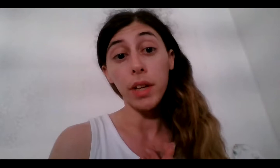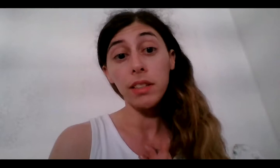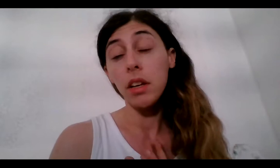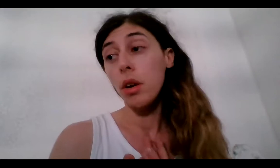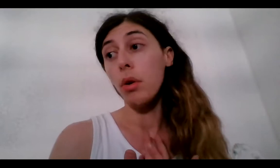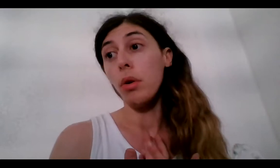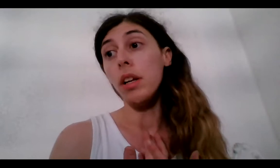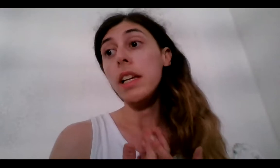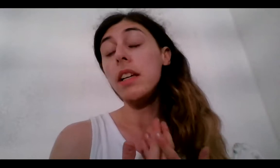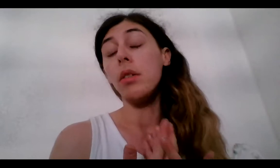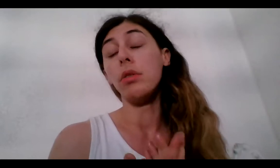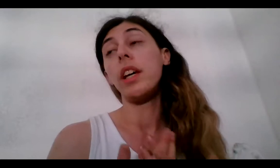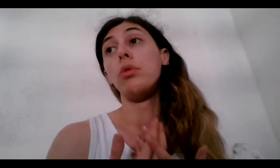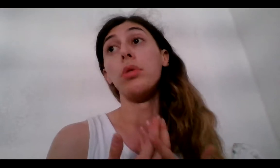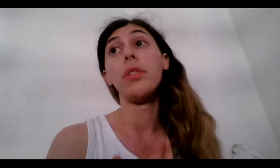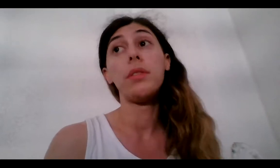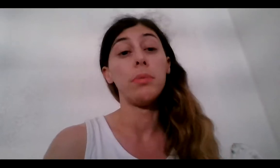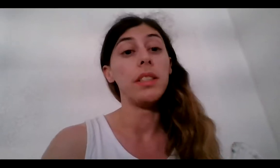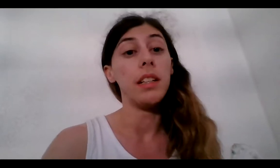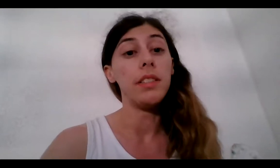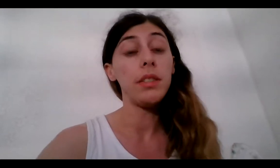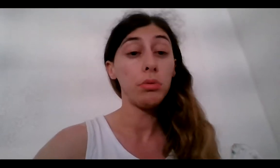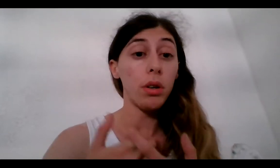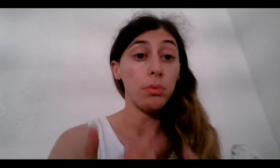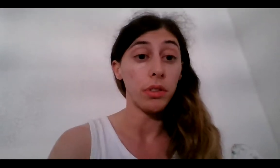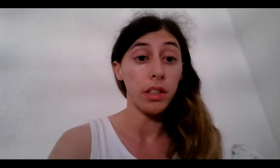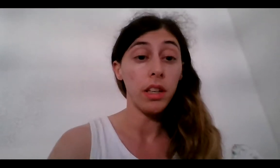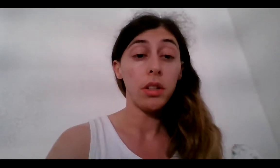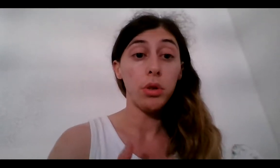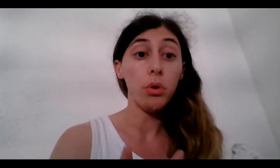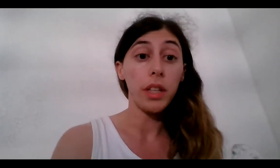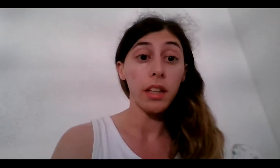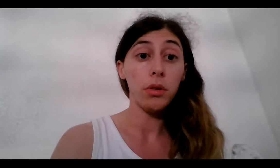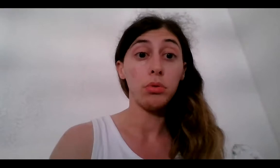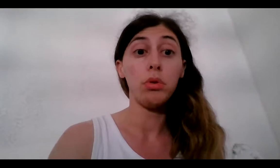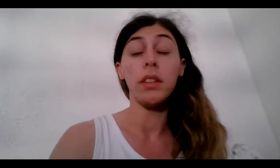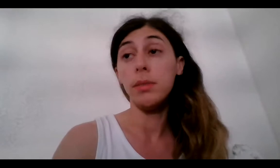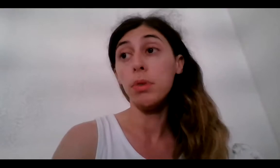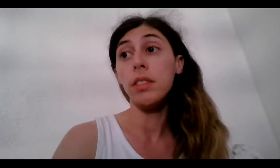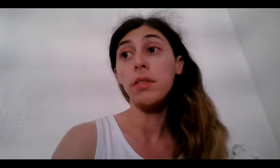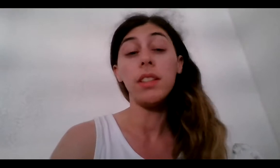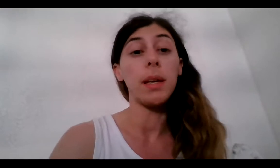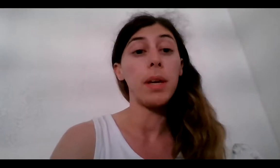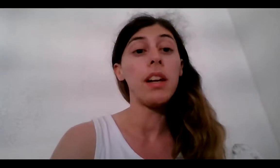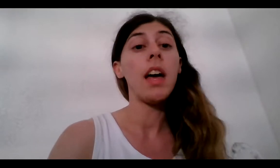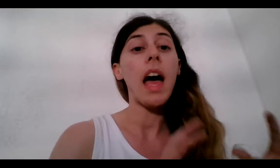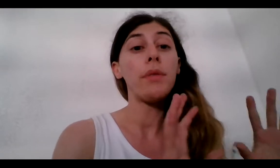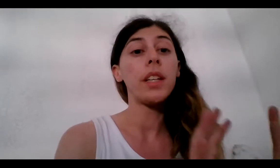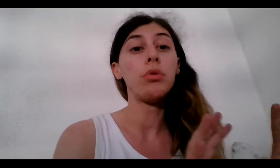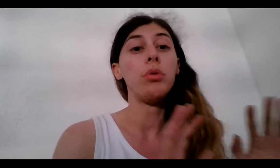en fait, les actes de transition médicalisée sont remboursés dans le cadre d'un dispositif qui